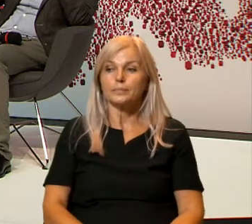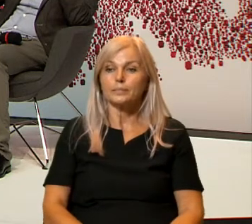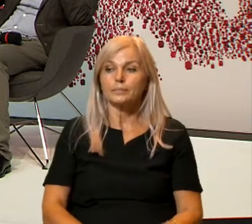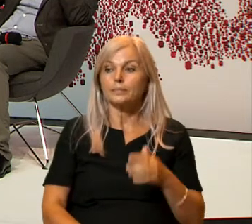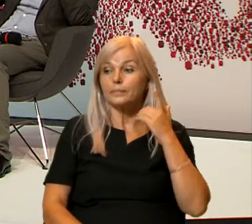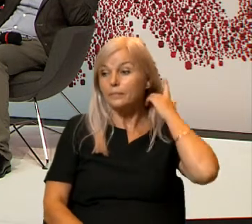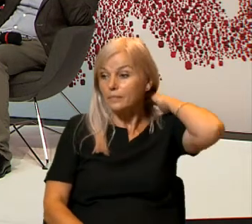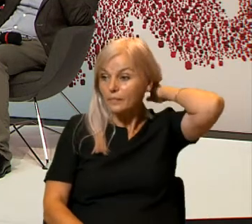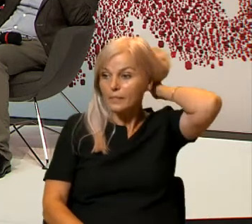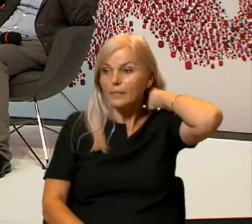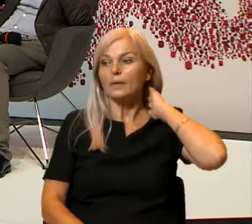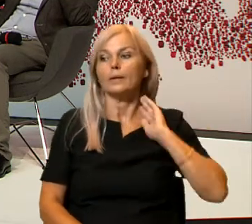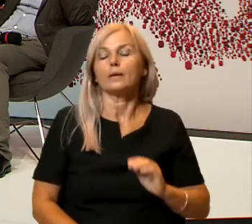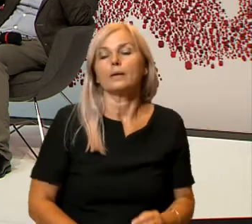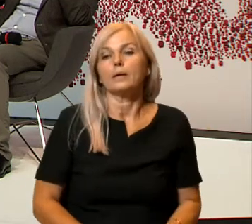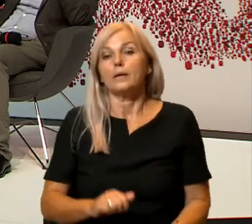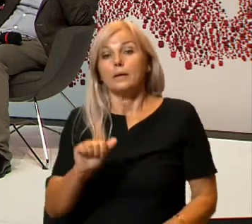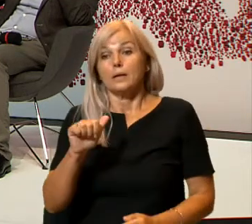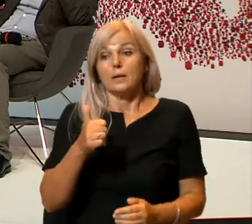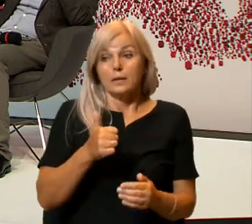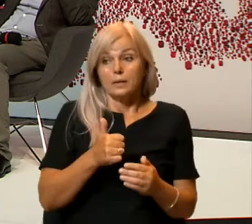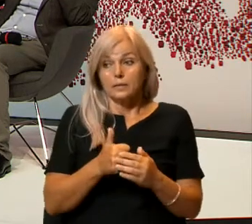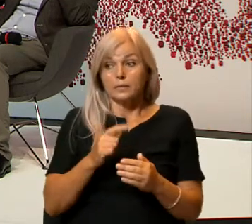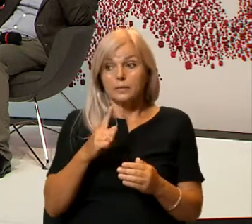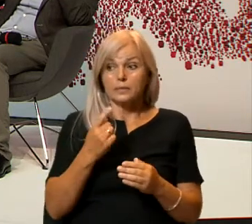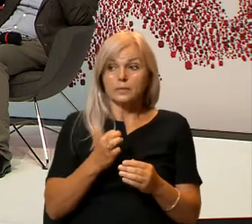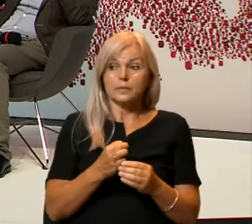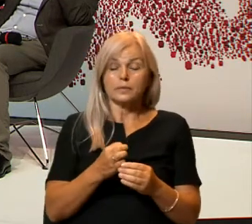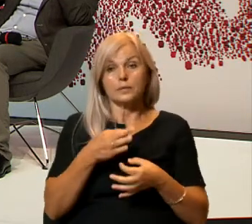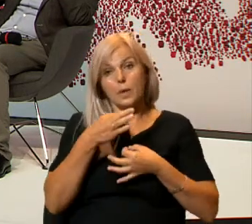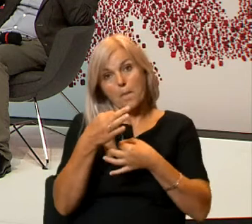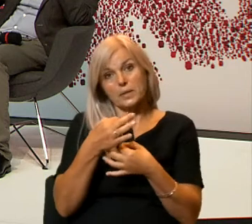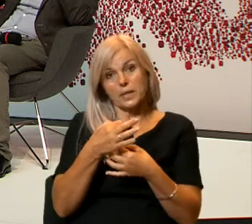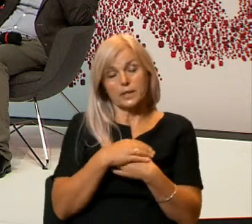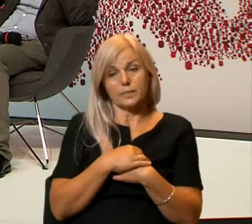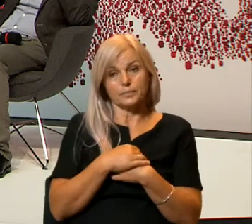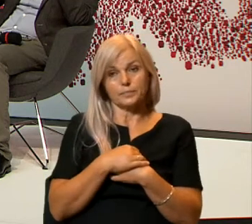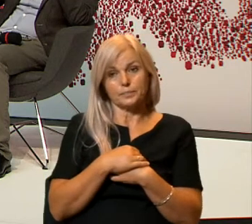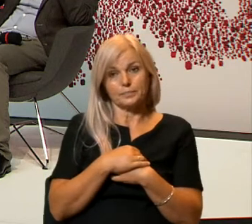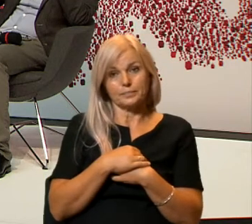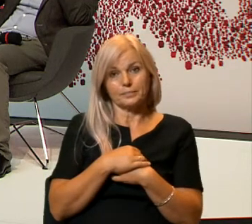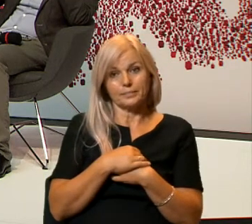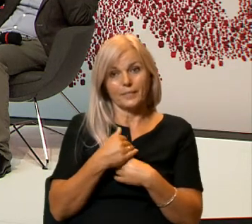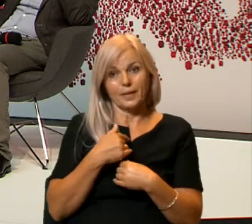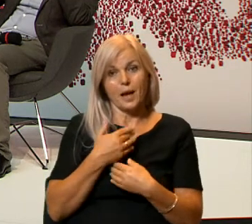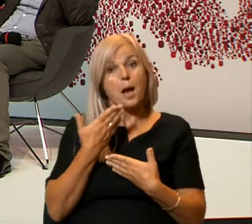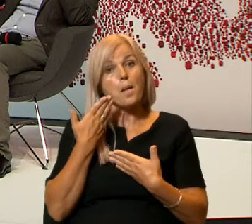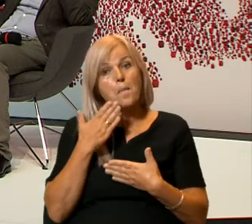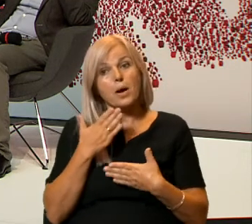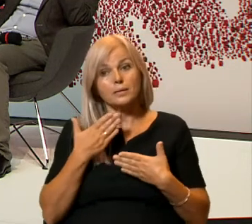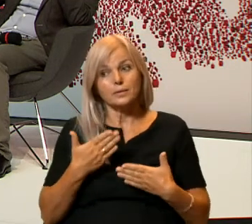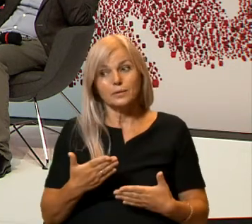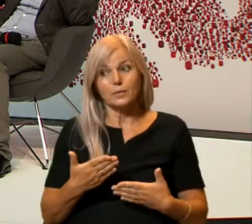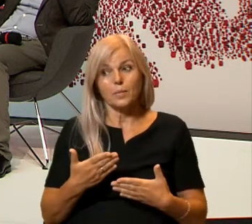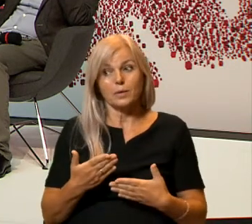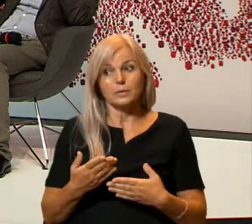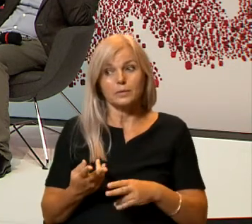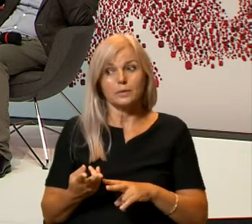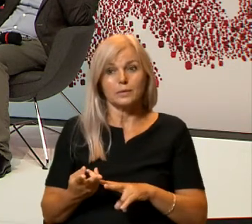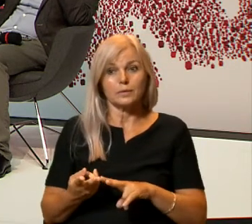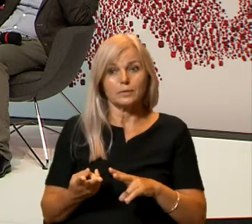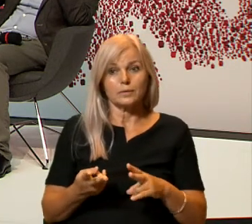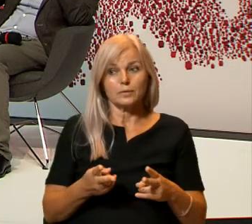Ja może zacznę od jednej dygresji, mianowicie ja bardzo dziękuję tłumaczom, którzy